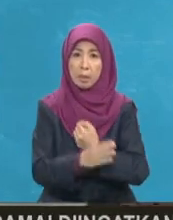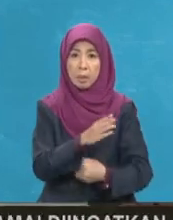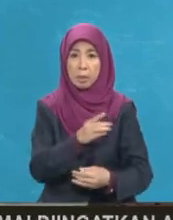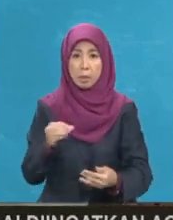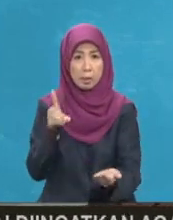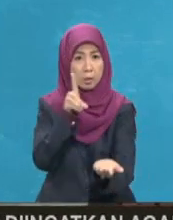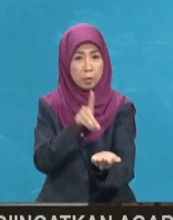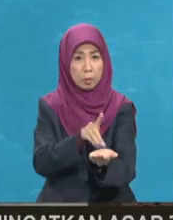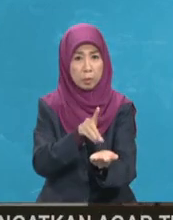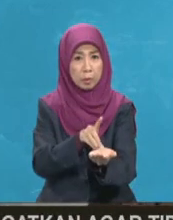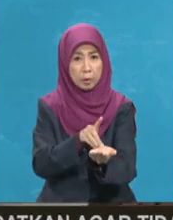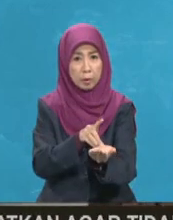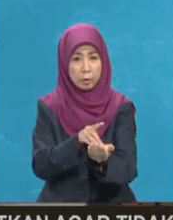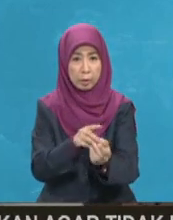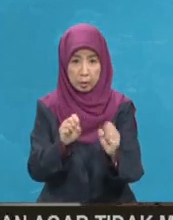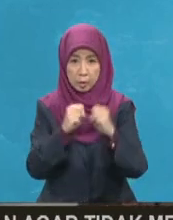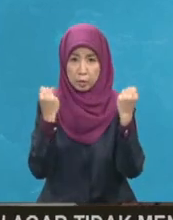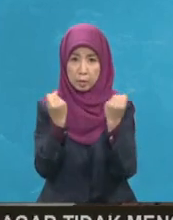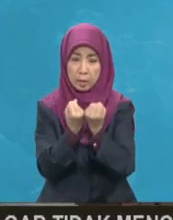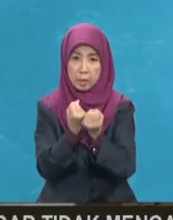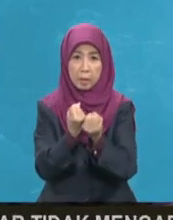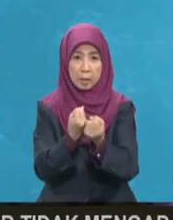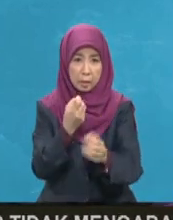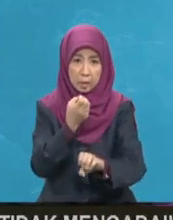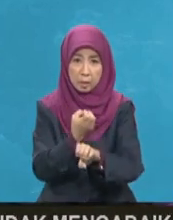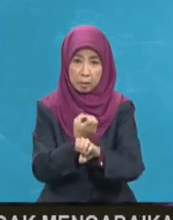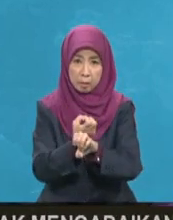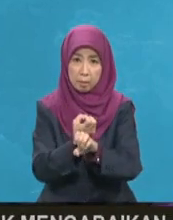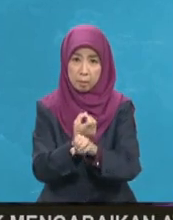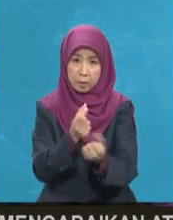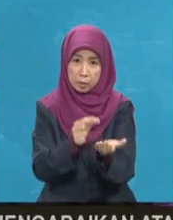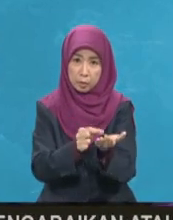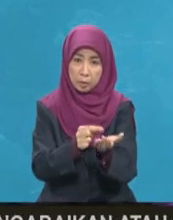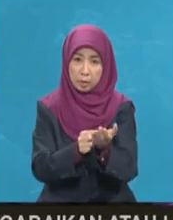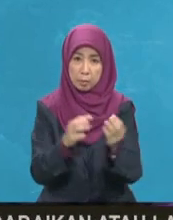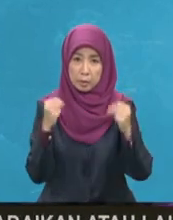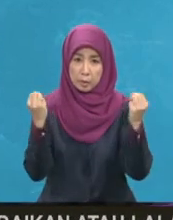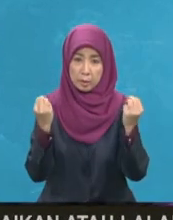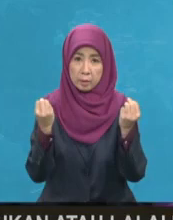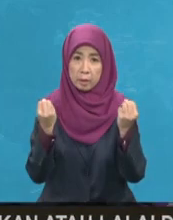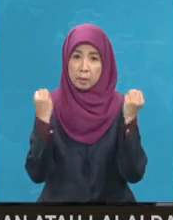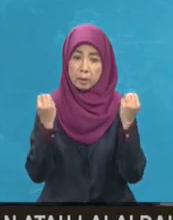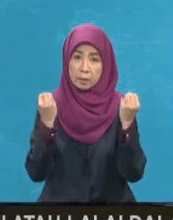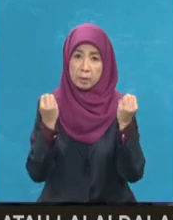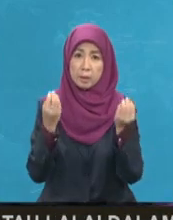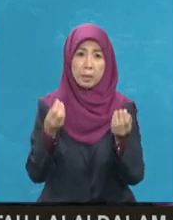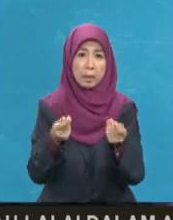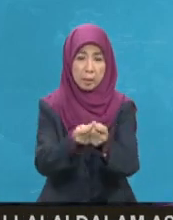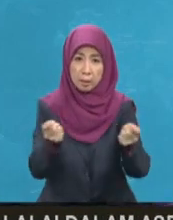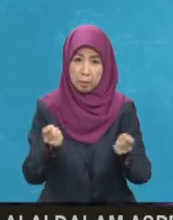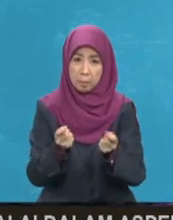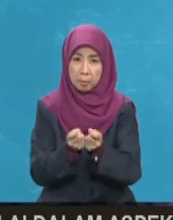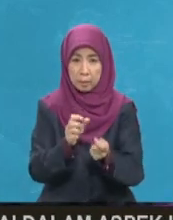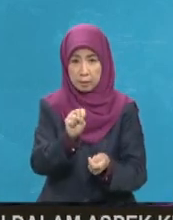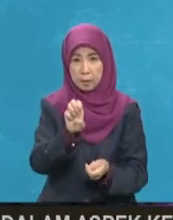penolong ne presiden goldcoin venosmill Brunei sederhana majelis berlangsung di selesai industrial Estate